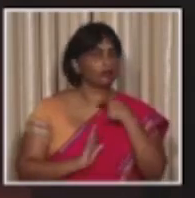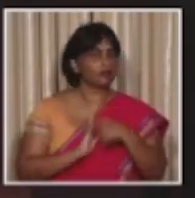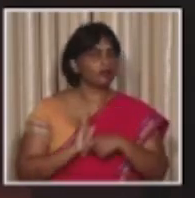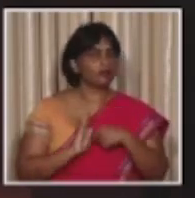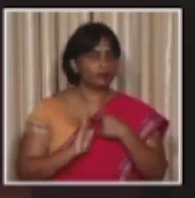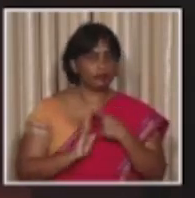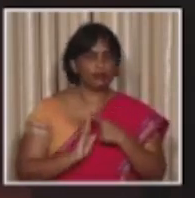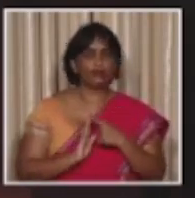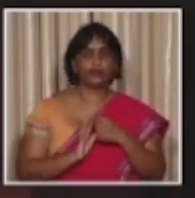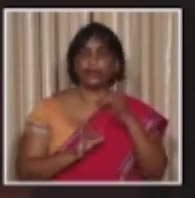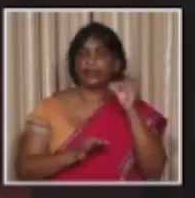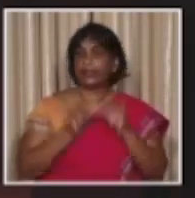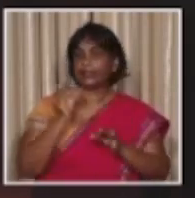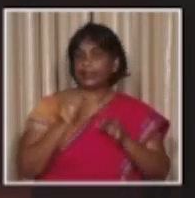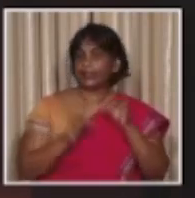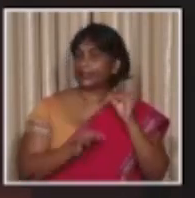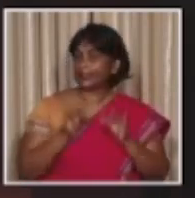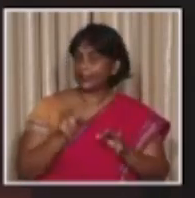කිරි